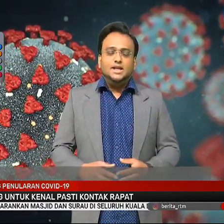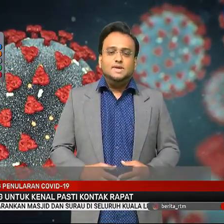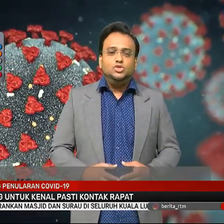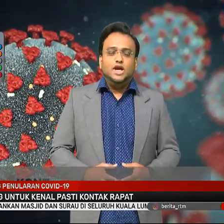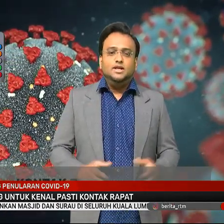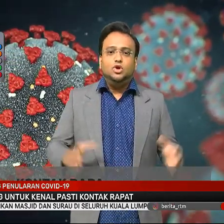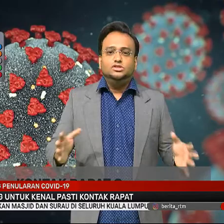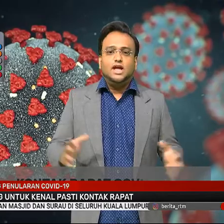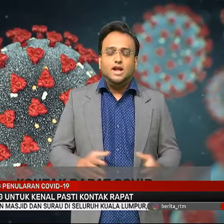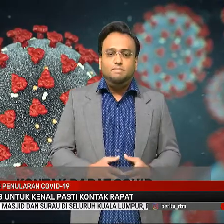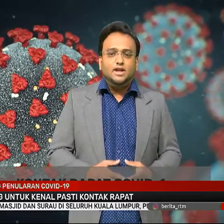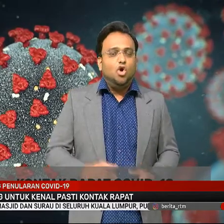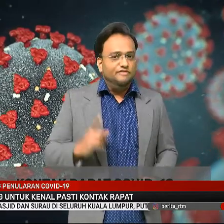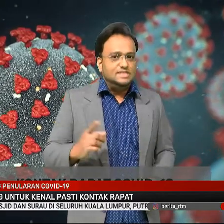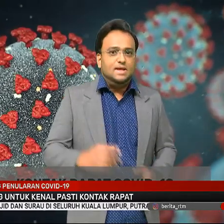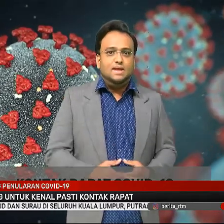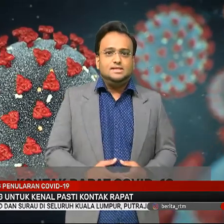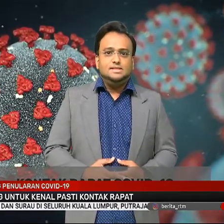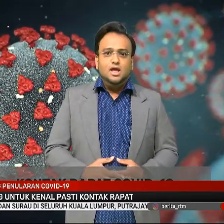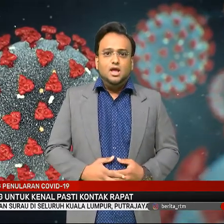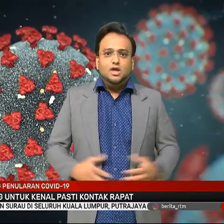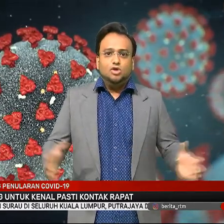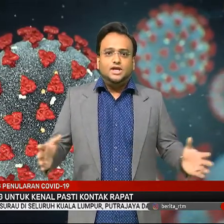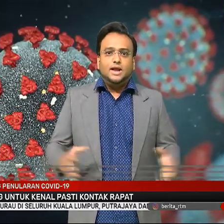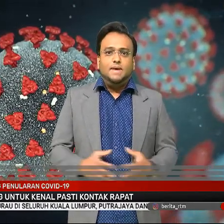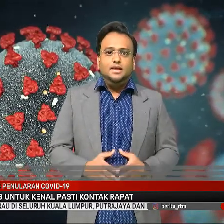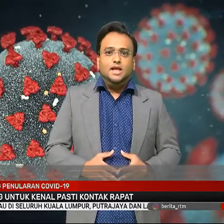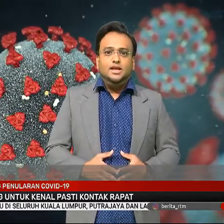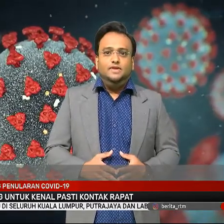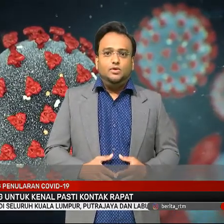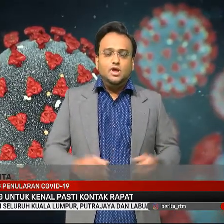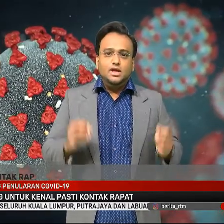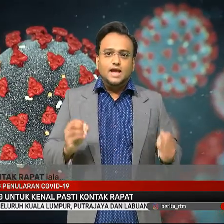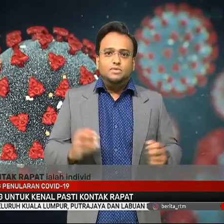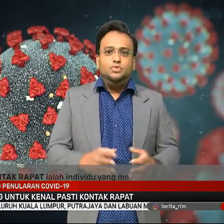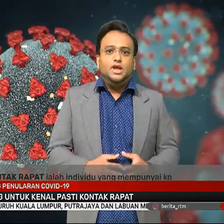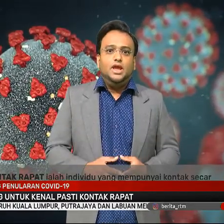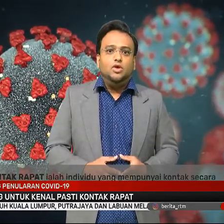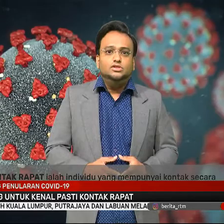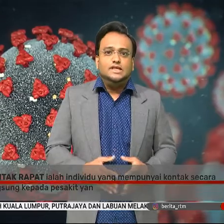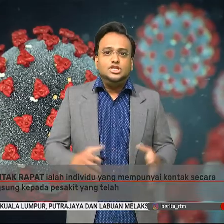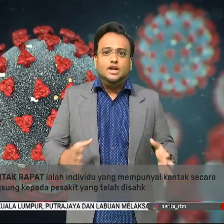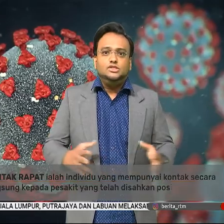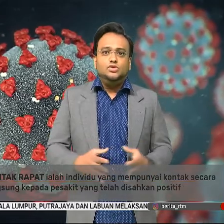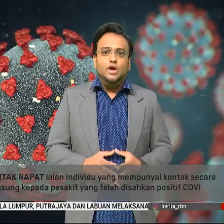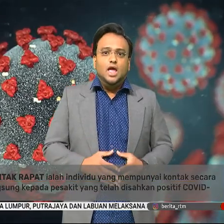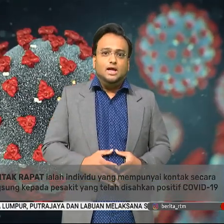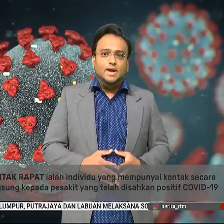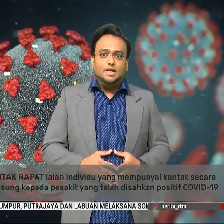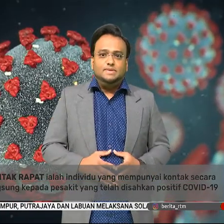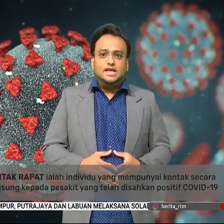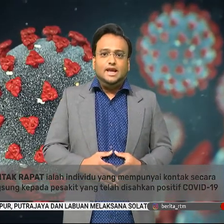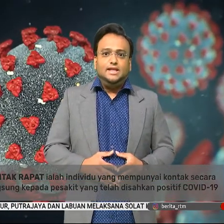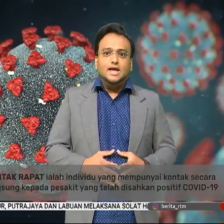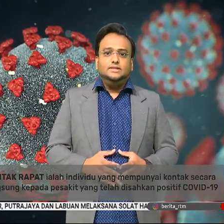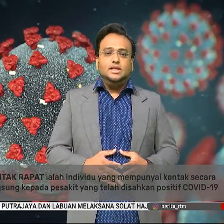Apakah yang dimaksudkan kontak rapat COVID-19? Kontak rapat ialah individu yang mempunyai kontak secara langsung